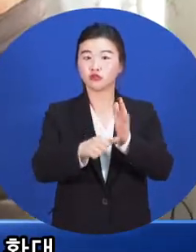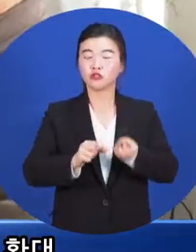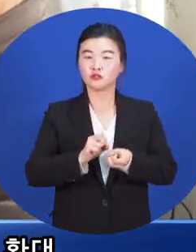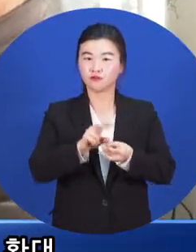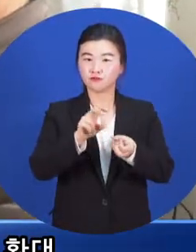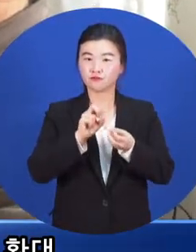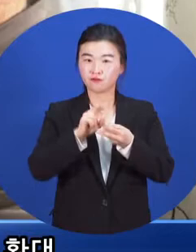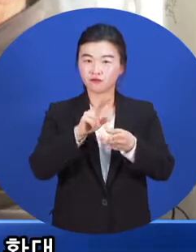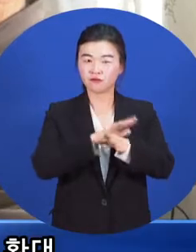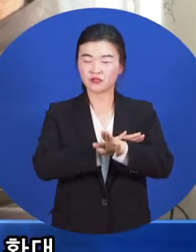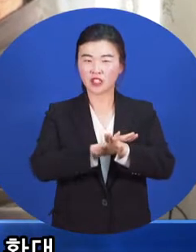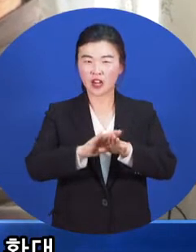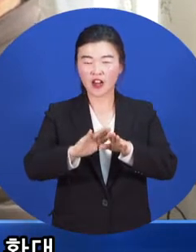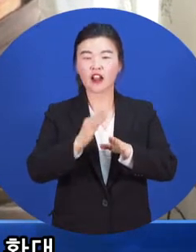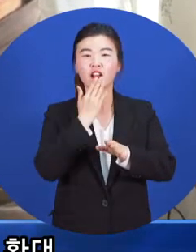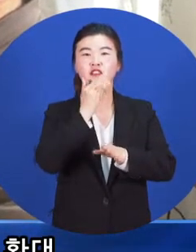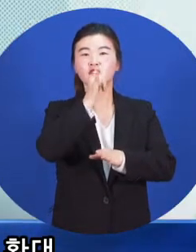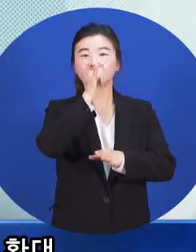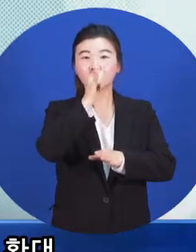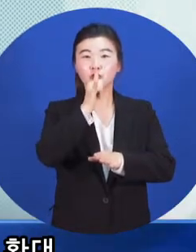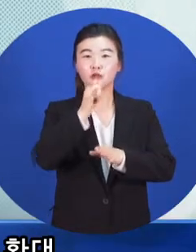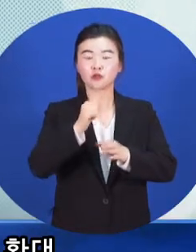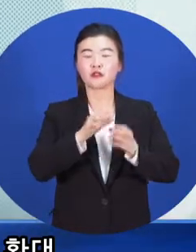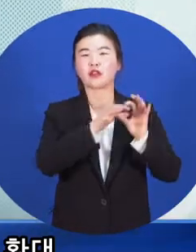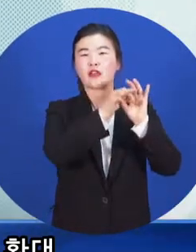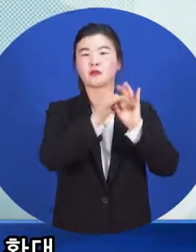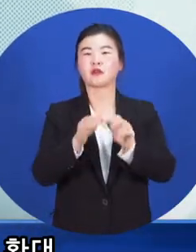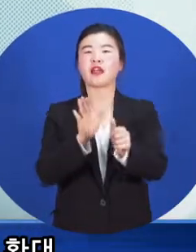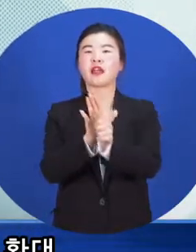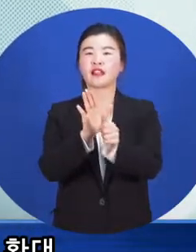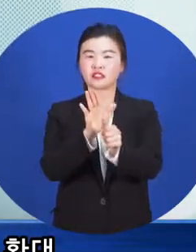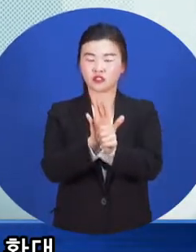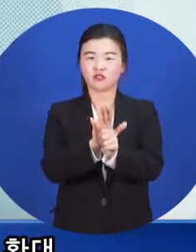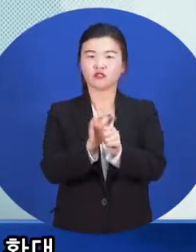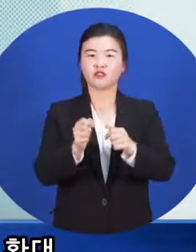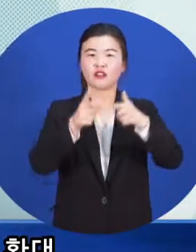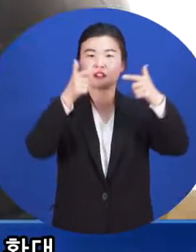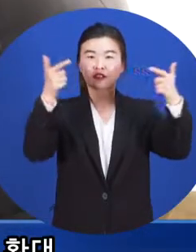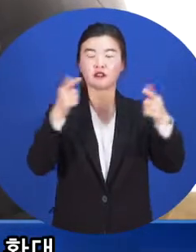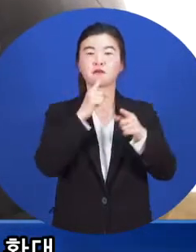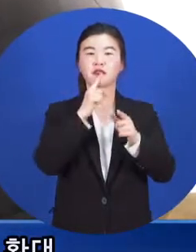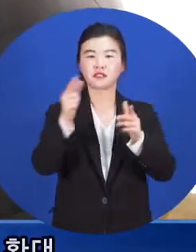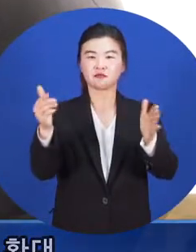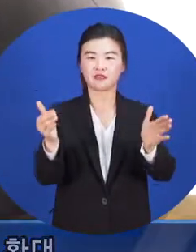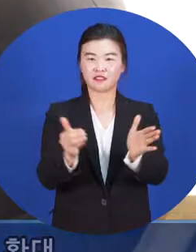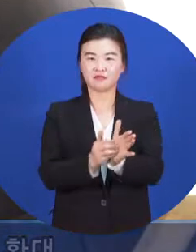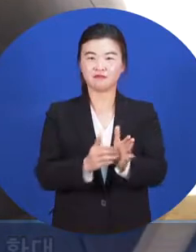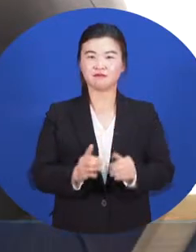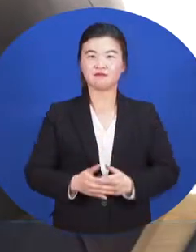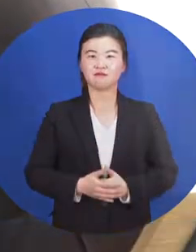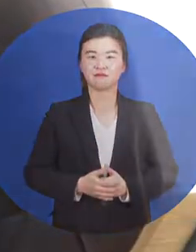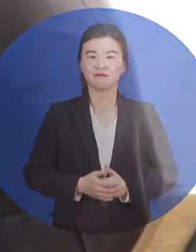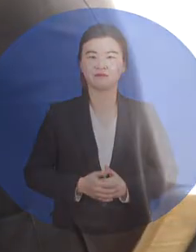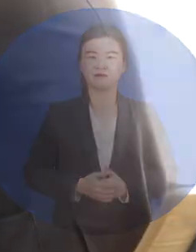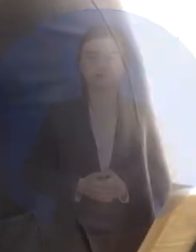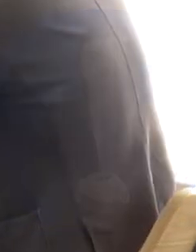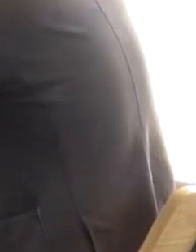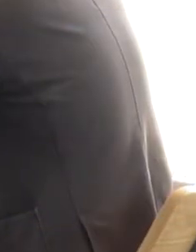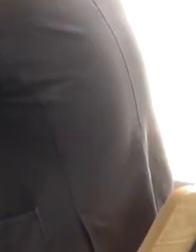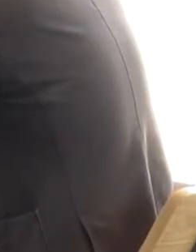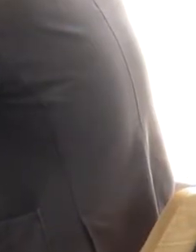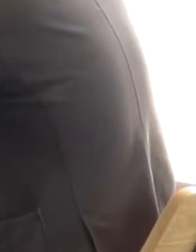및 유통조직이 활성화를 위해 지속적으로 행정 지원을 확대해 나가겠다고 말했습니다.